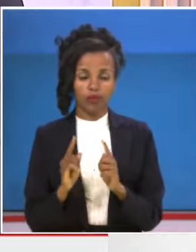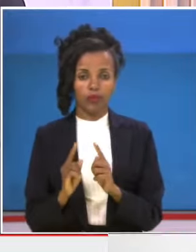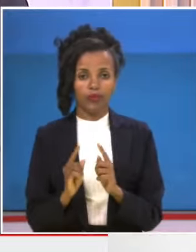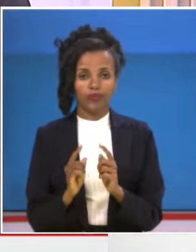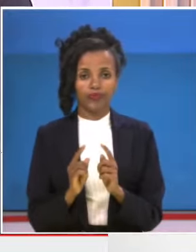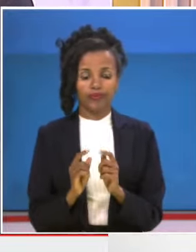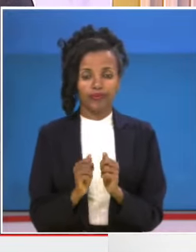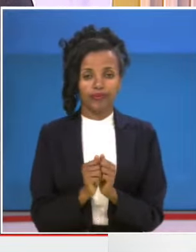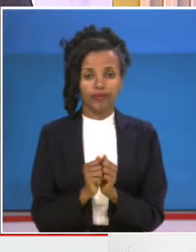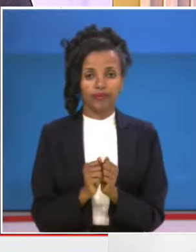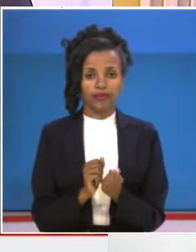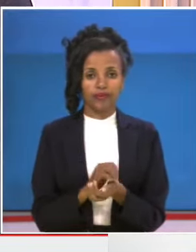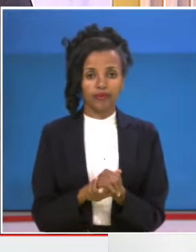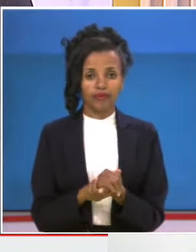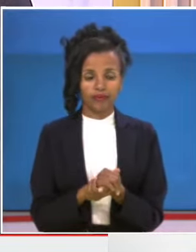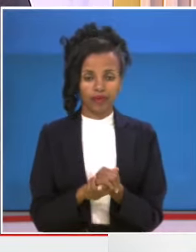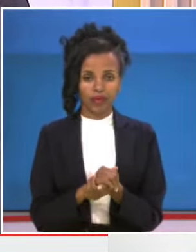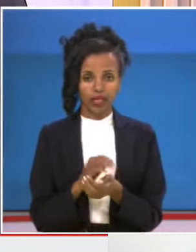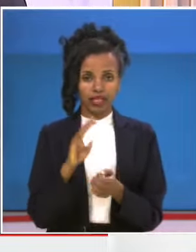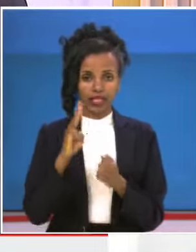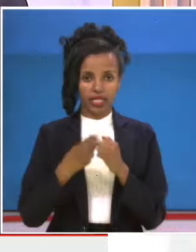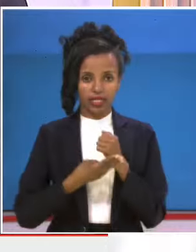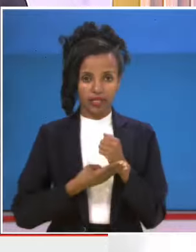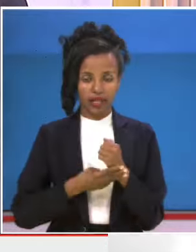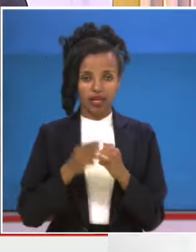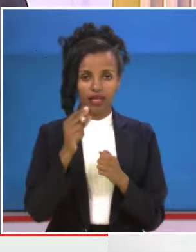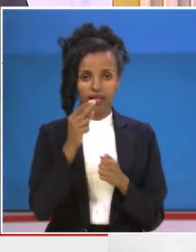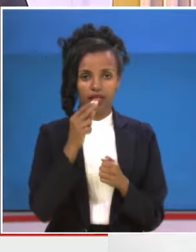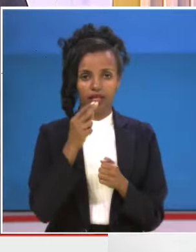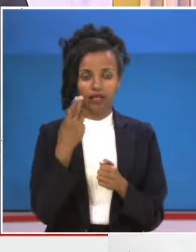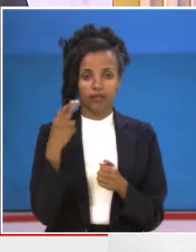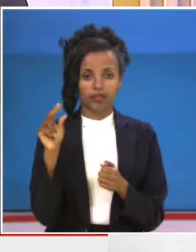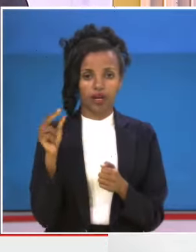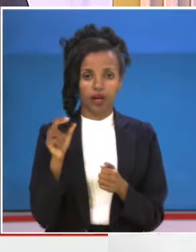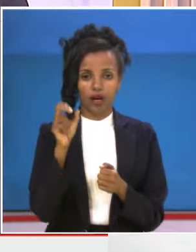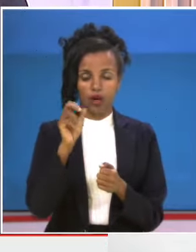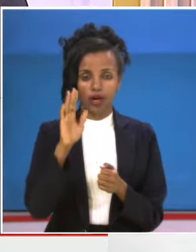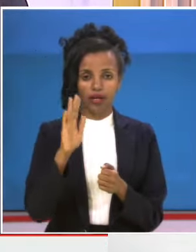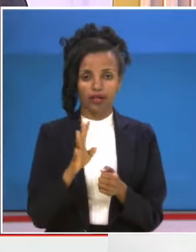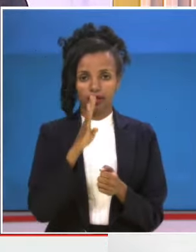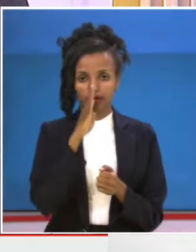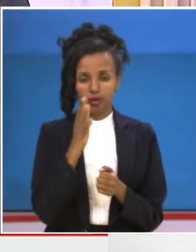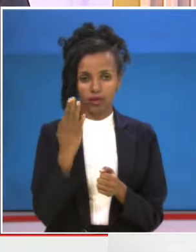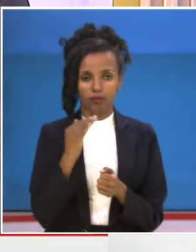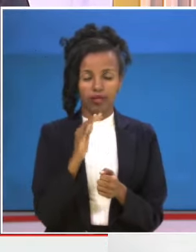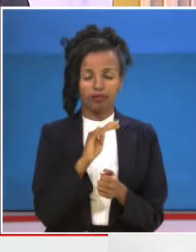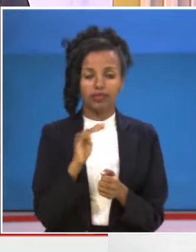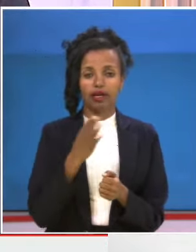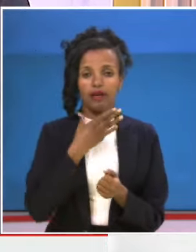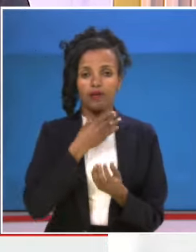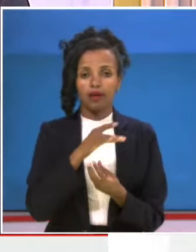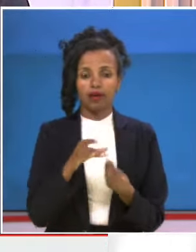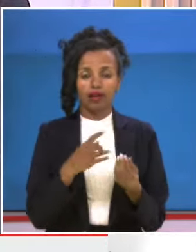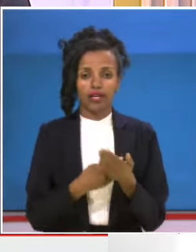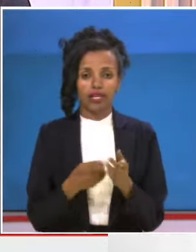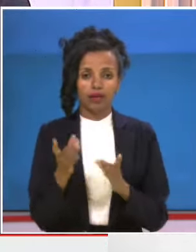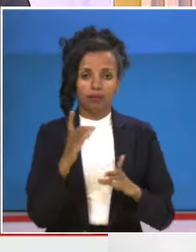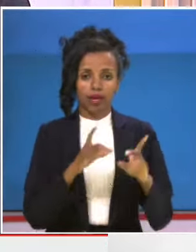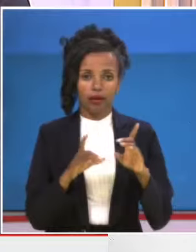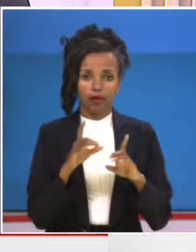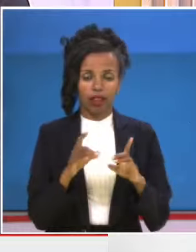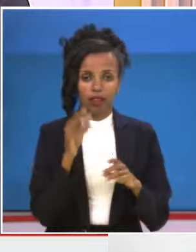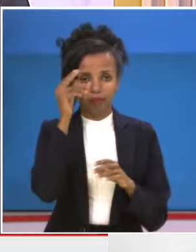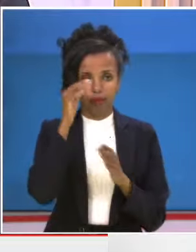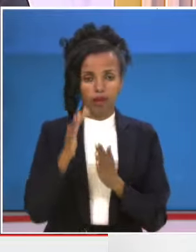ጋር ተያይዞ ስንዴ የቢጫ ዋግ ክስተት ተከስቶ ነበር በተለይ ምስራቅ አማራው ላይ። ይህንን በኬሚካልም ሆነ በባህላዊ